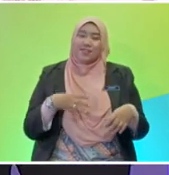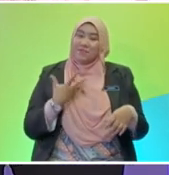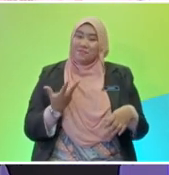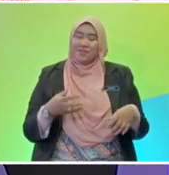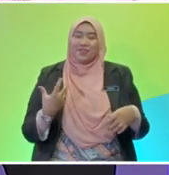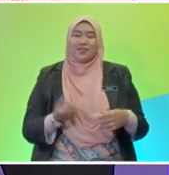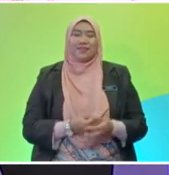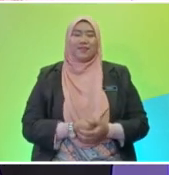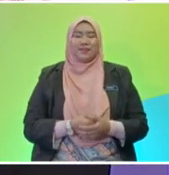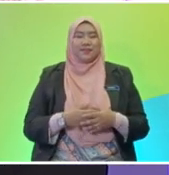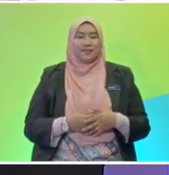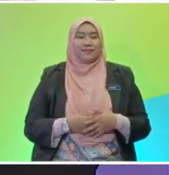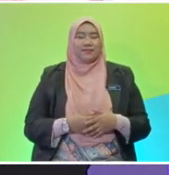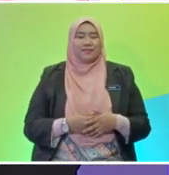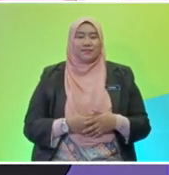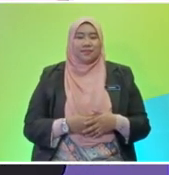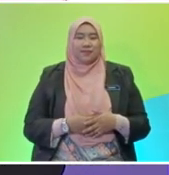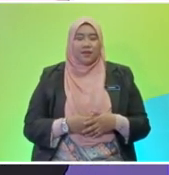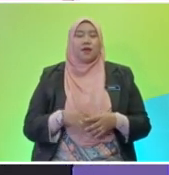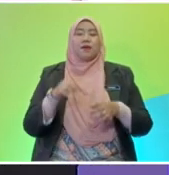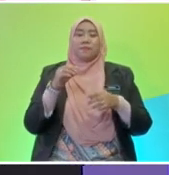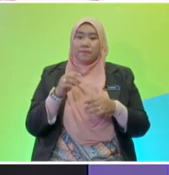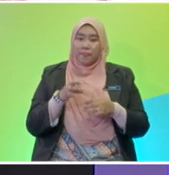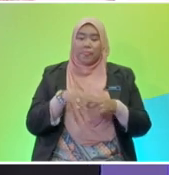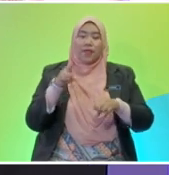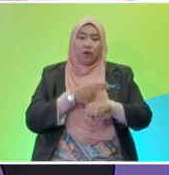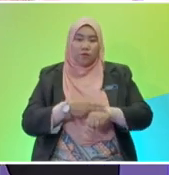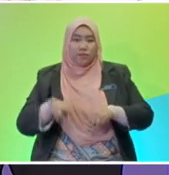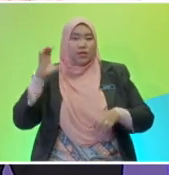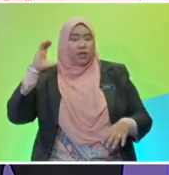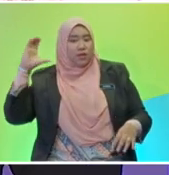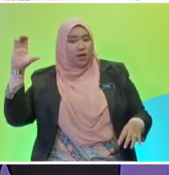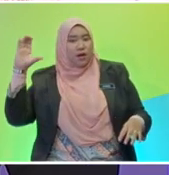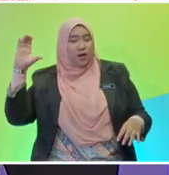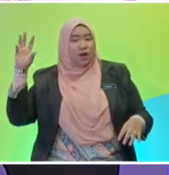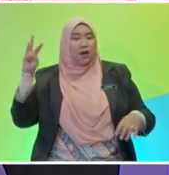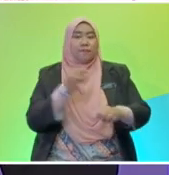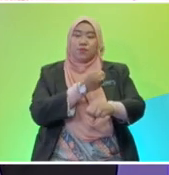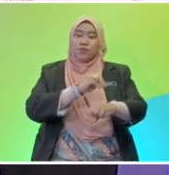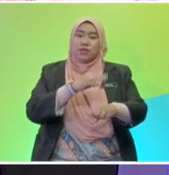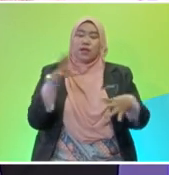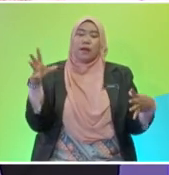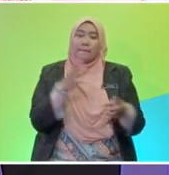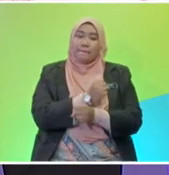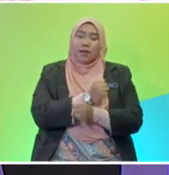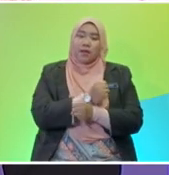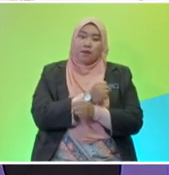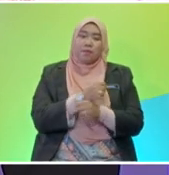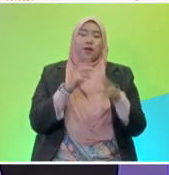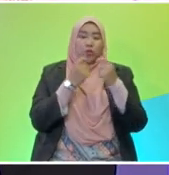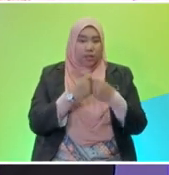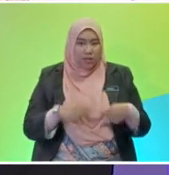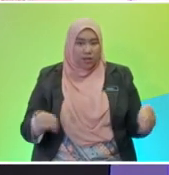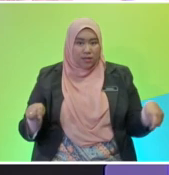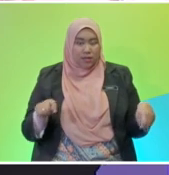kegemaran ataupun hobi mendengar musik adalah satu hobi yang cukup dapat membantu menenangkan perasaan kita